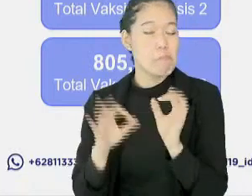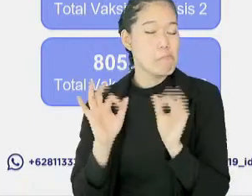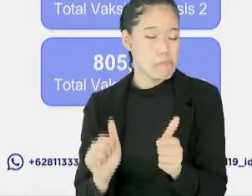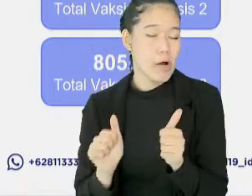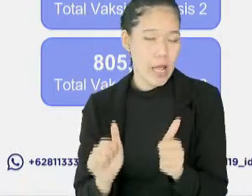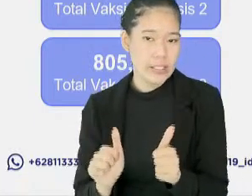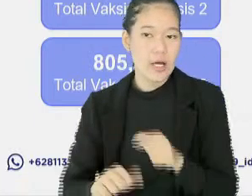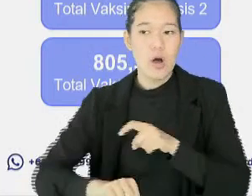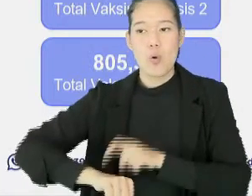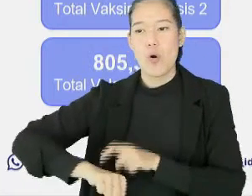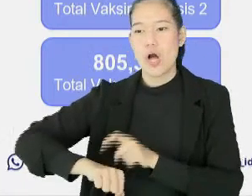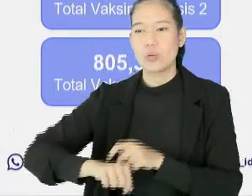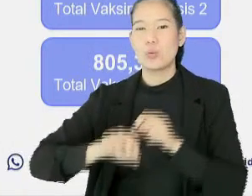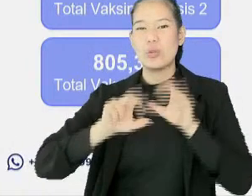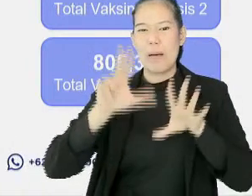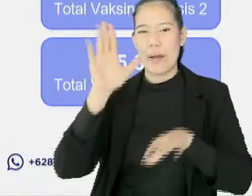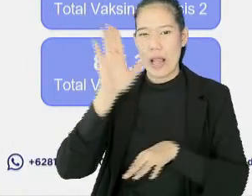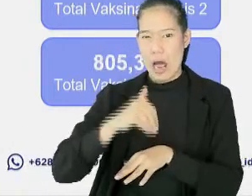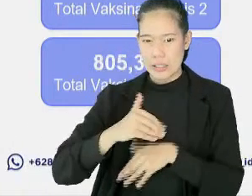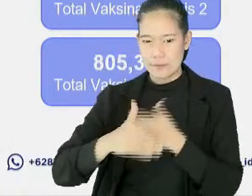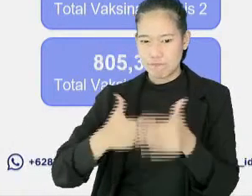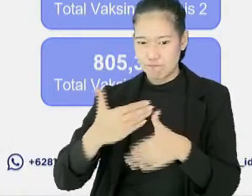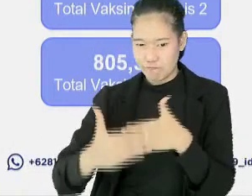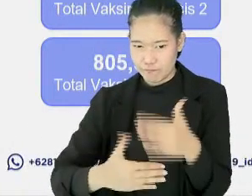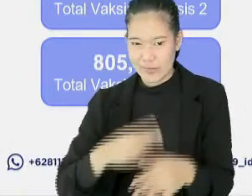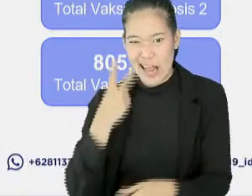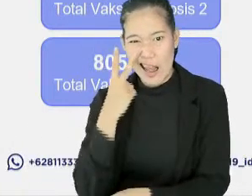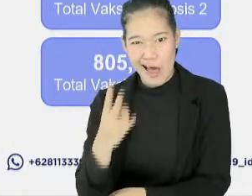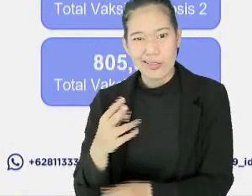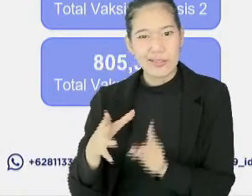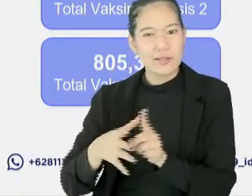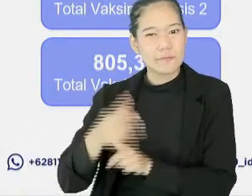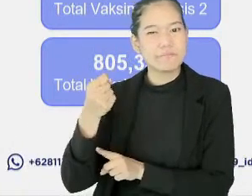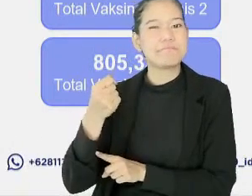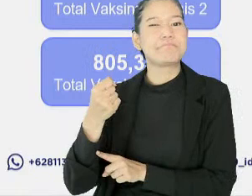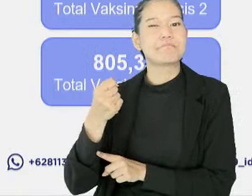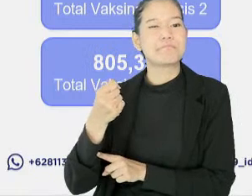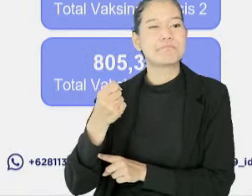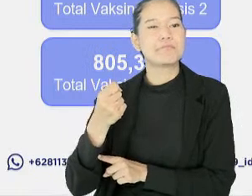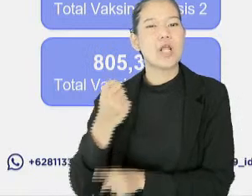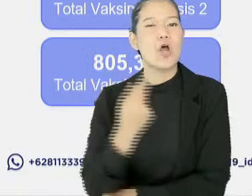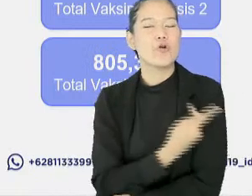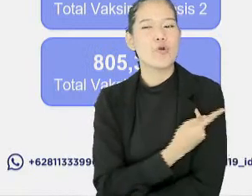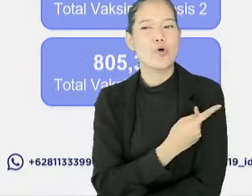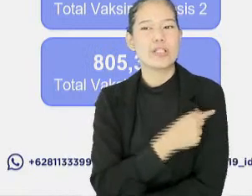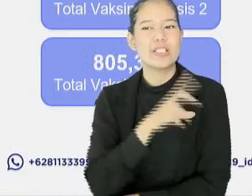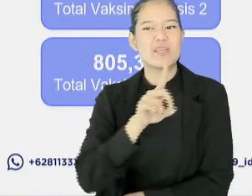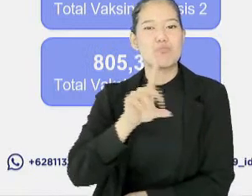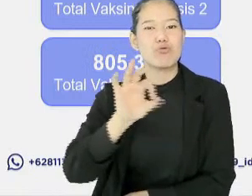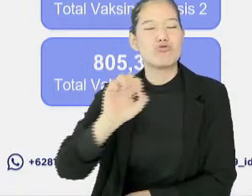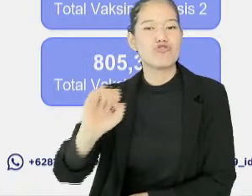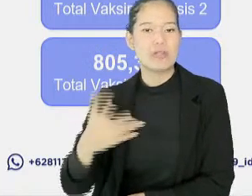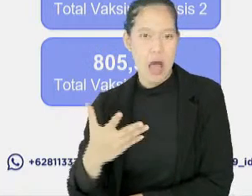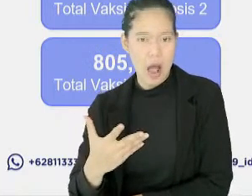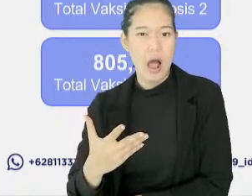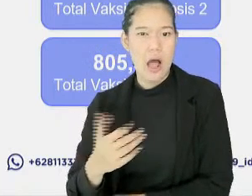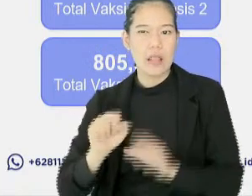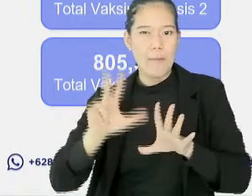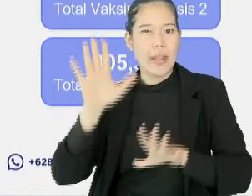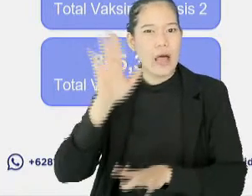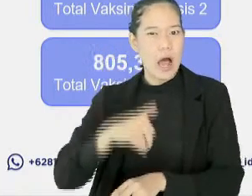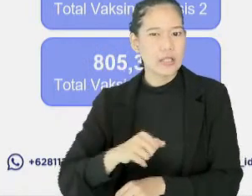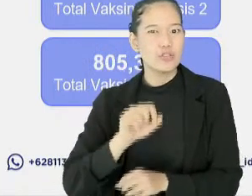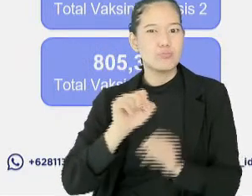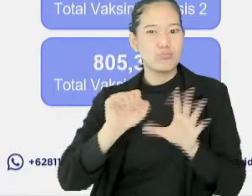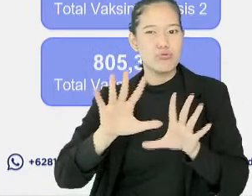dalam waktu Delapan hari kita bisa mencapai dosis sekitar 10 juta Gitu ya Delapan hari